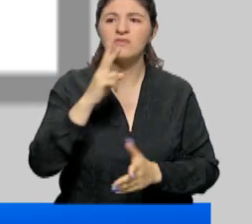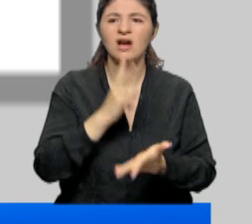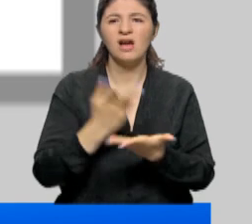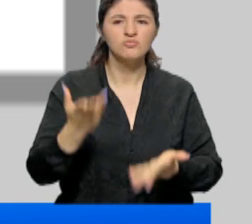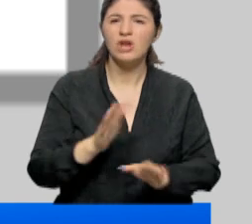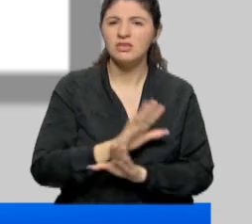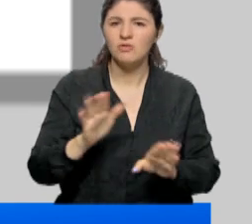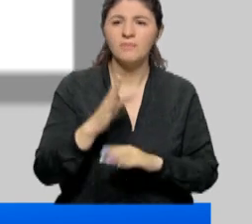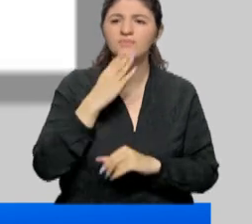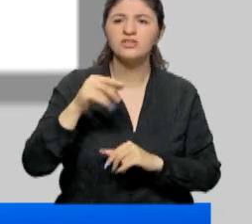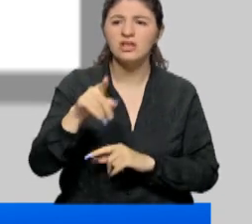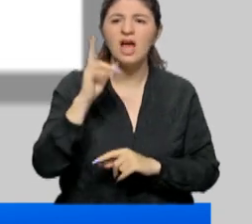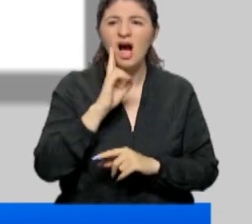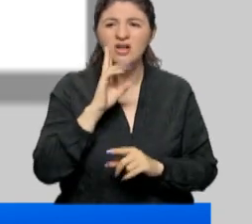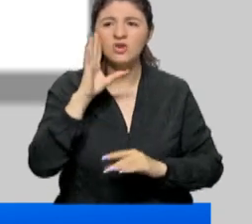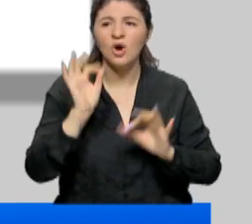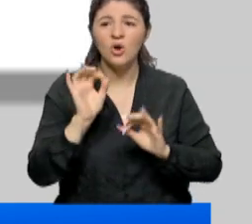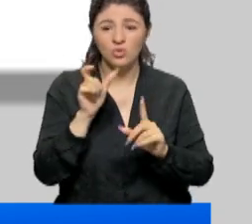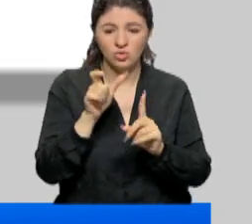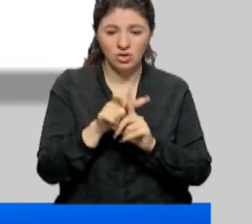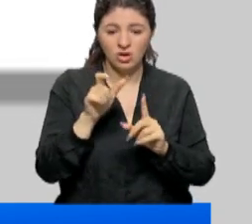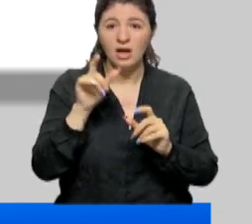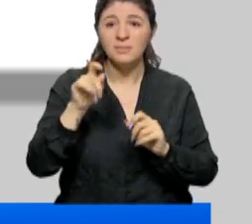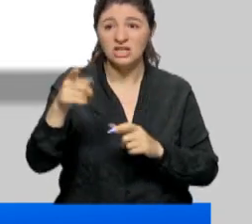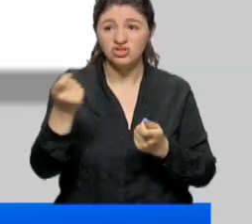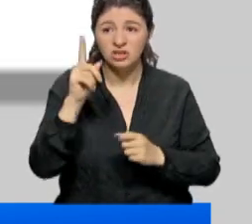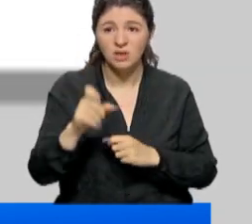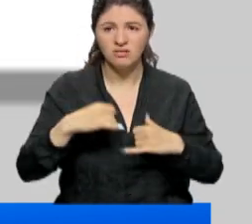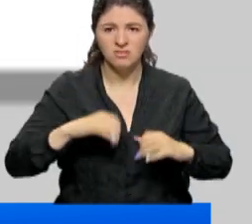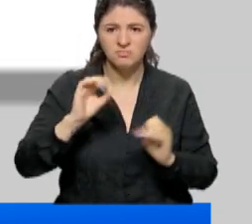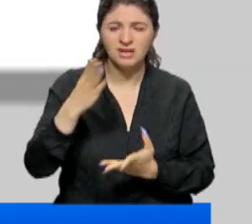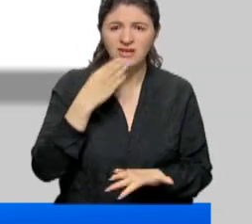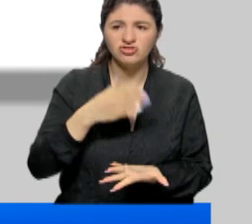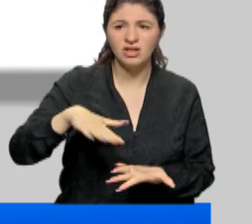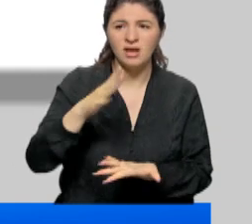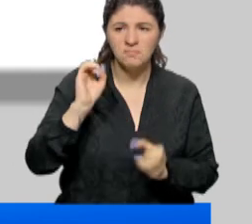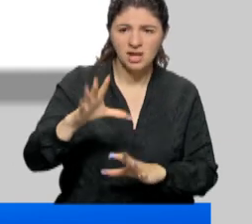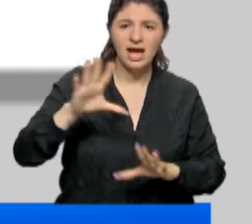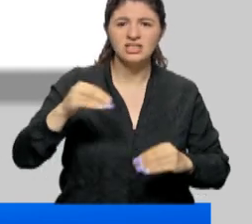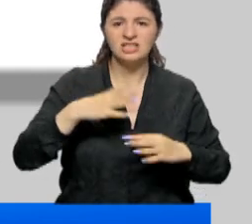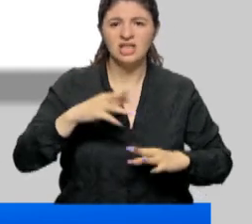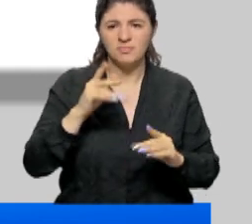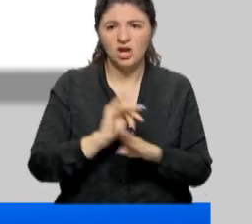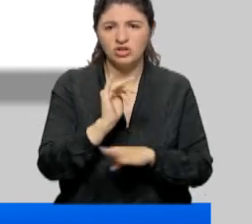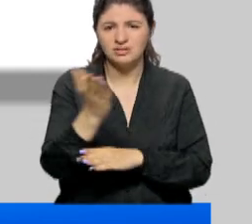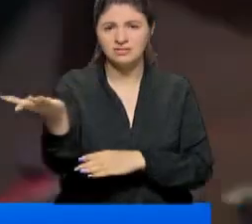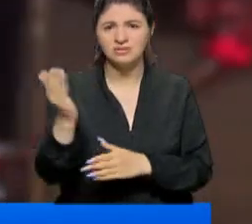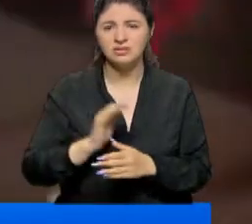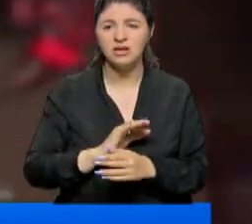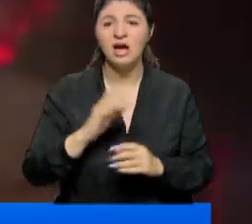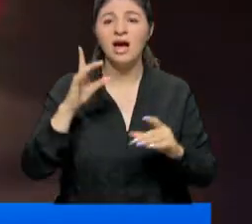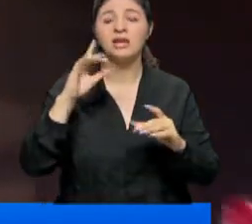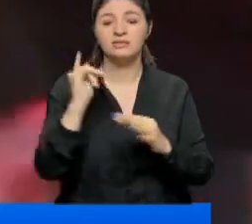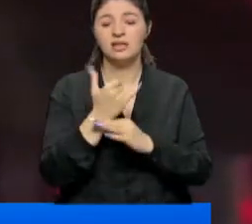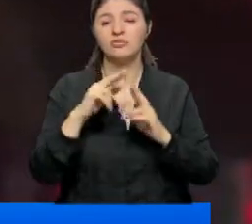aldığı bu kararı kabul etmiyorum gençlerin ahlakını korumak sizin işiniz mi Rahat bırakın artık gençleri bırakın Herkes istediği gibi Yaşasın